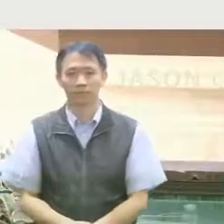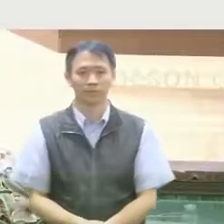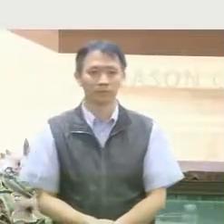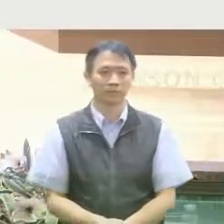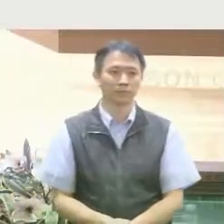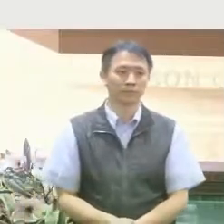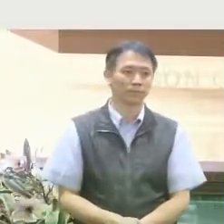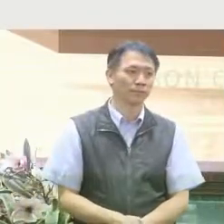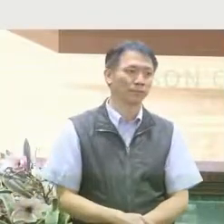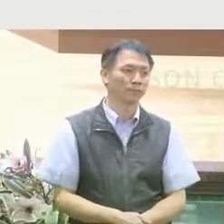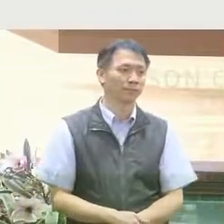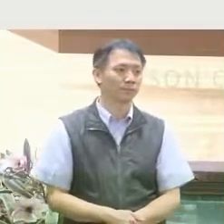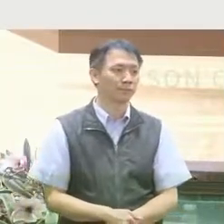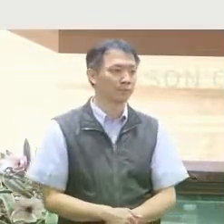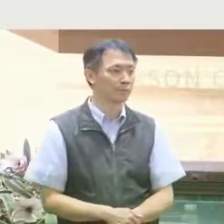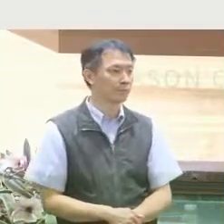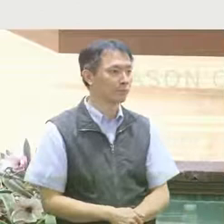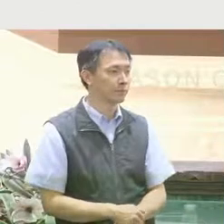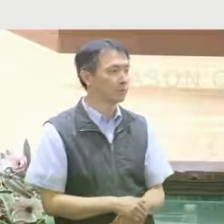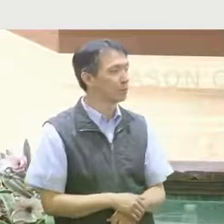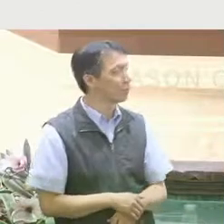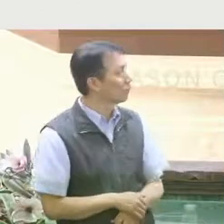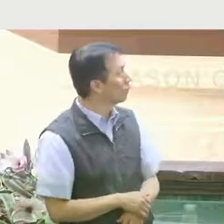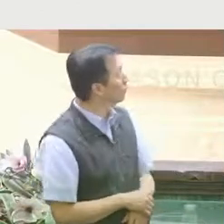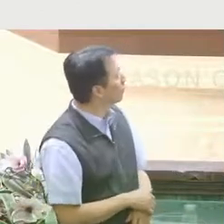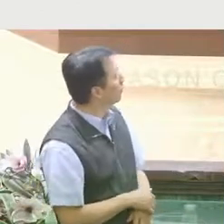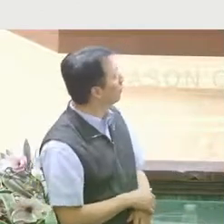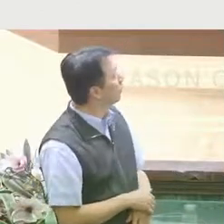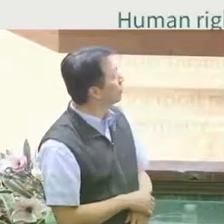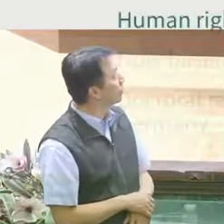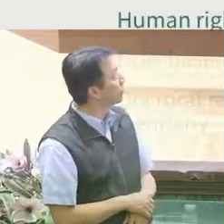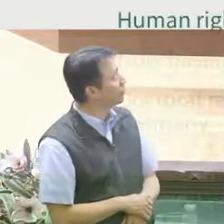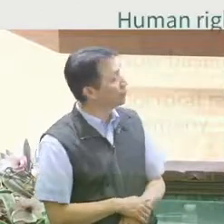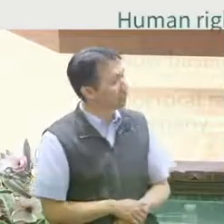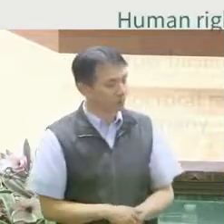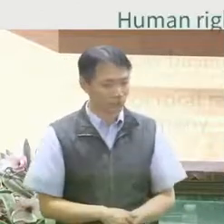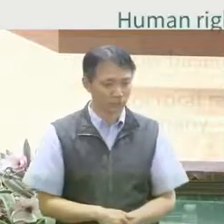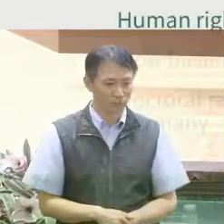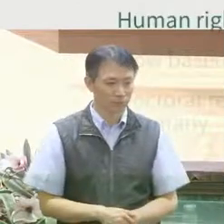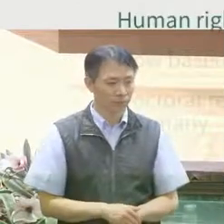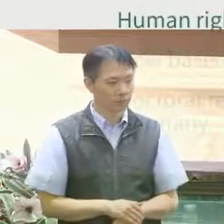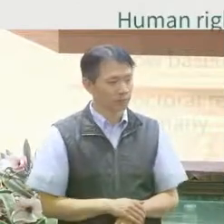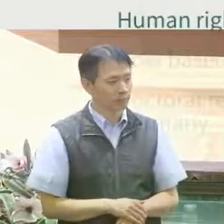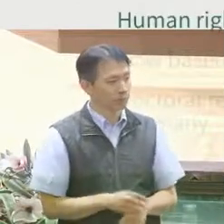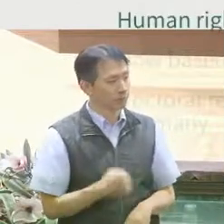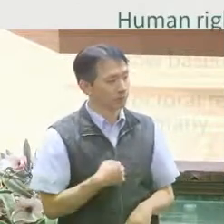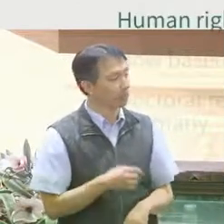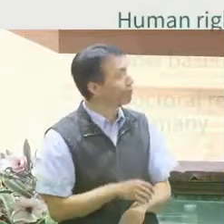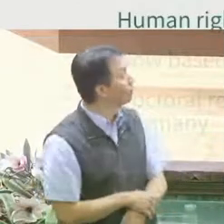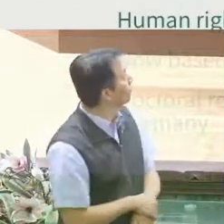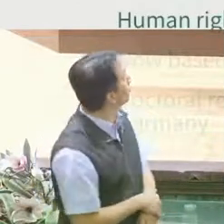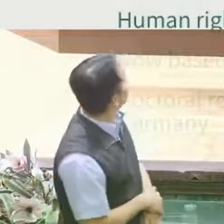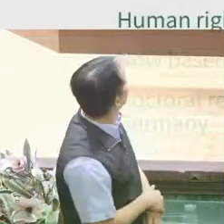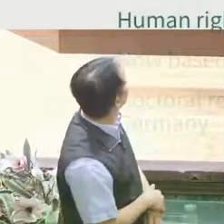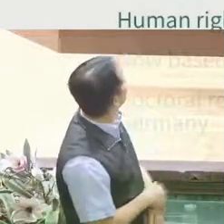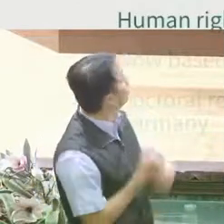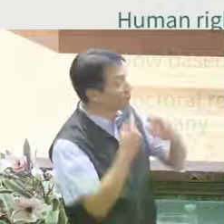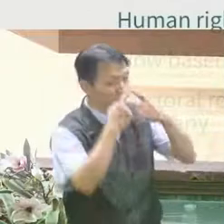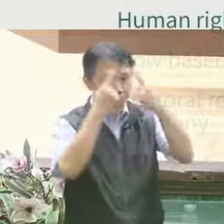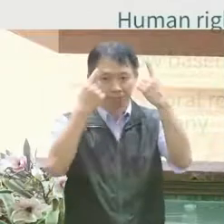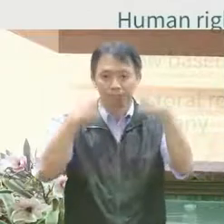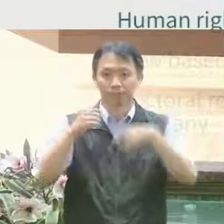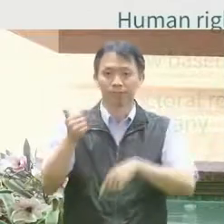票遇到的威胁及结果，最后再分享总结经验。我叫周廷熙，我的背景是跨领域